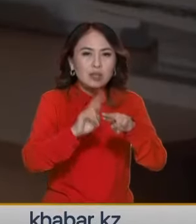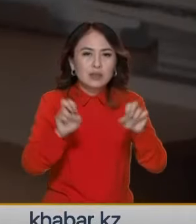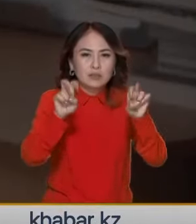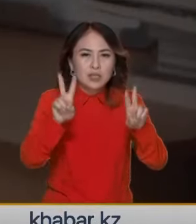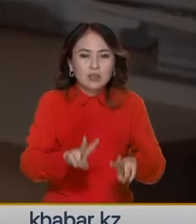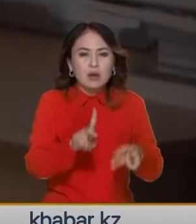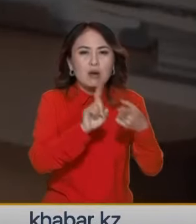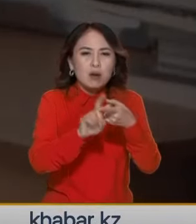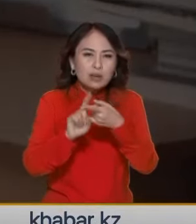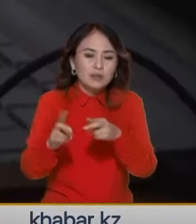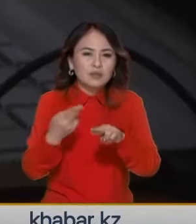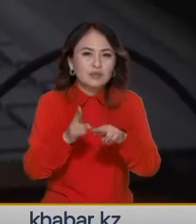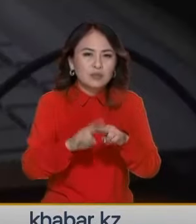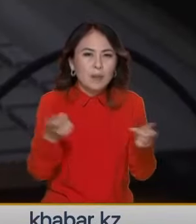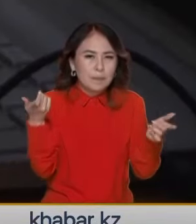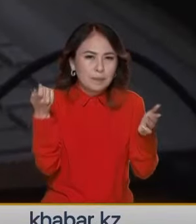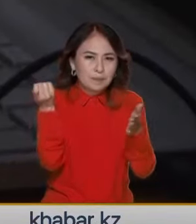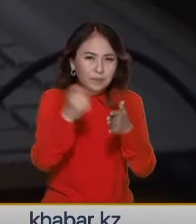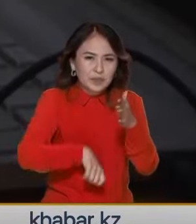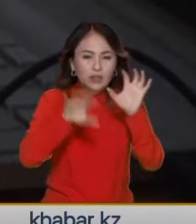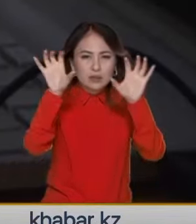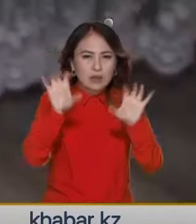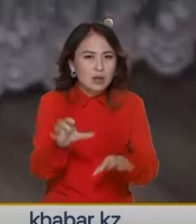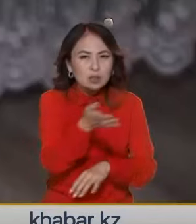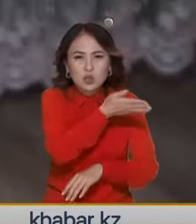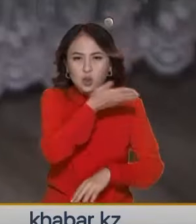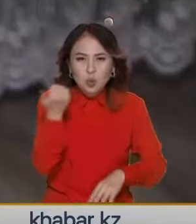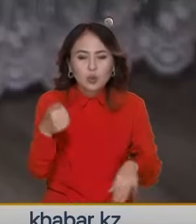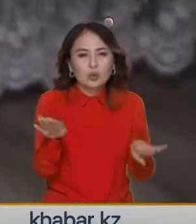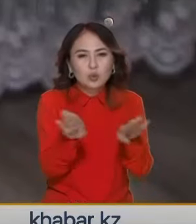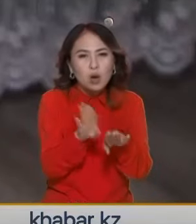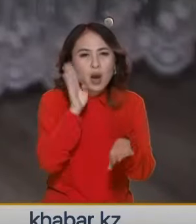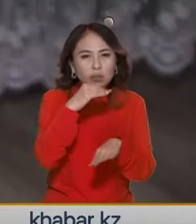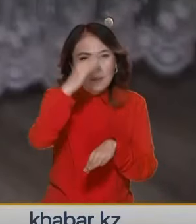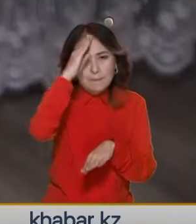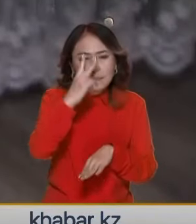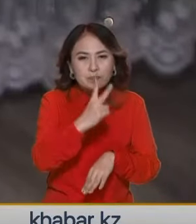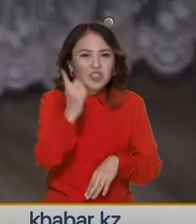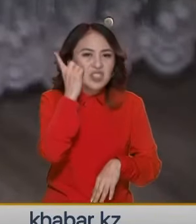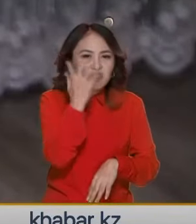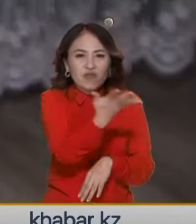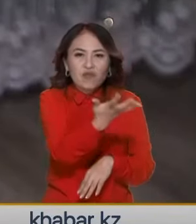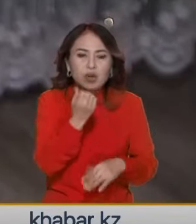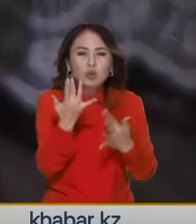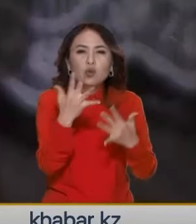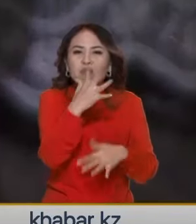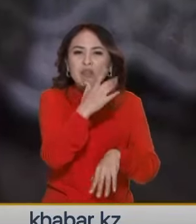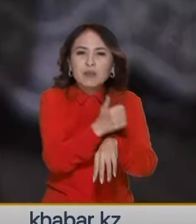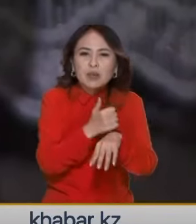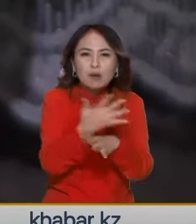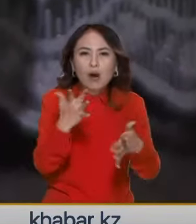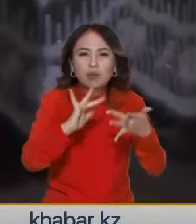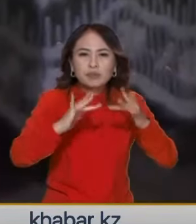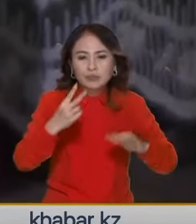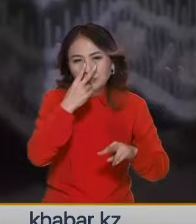арналар мен контенттерді бұғаттау туралы заң жоқ екенін айтады. Дегенмен ата-ана баланың гаджетін алып, қанша уақыт қай желіде